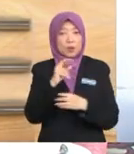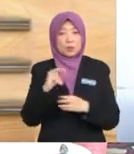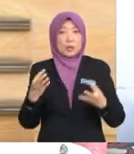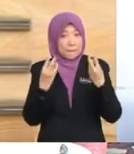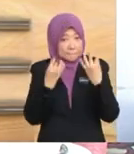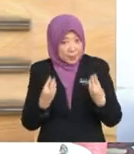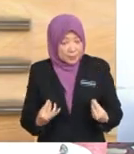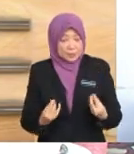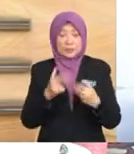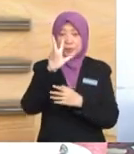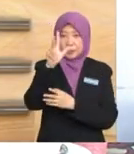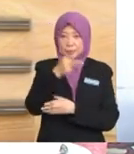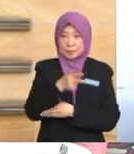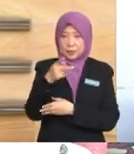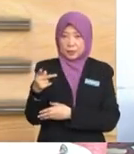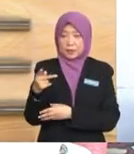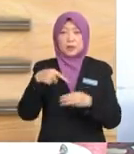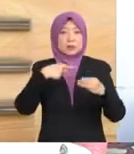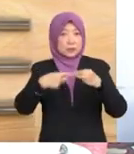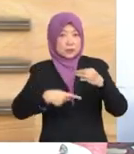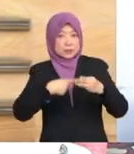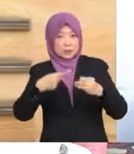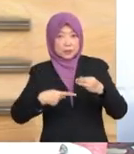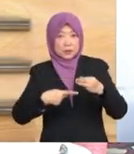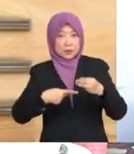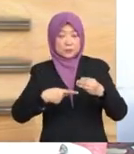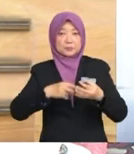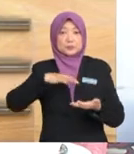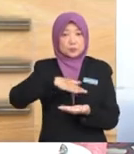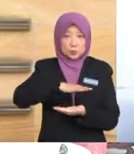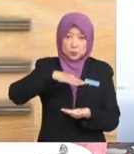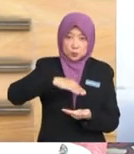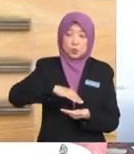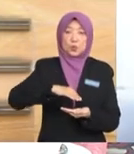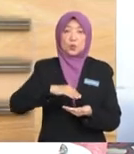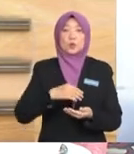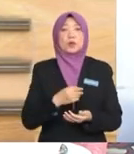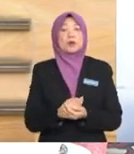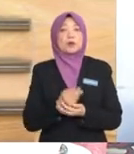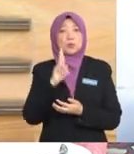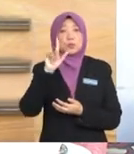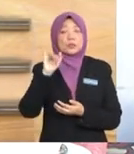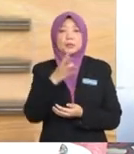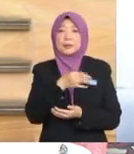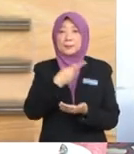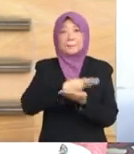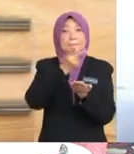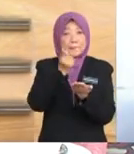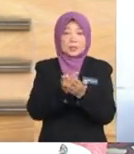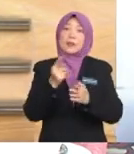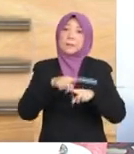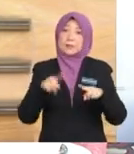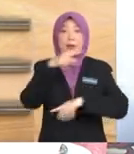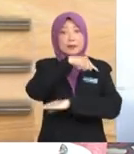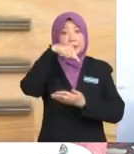perkara iaitu tentang butter and dough, puding dan juga kek. Jadi hari ini kita akan belajar